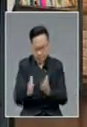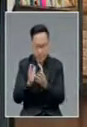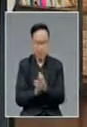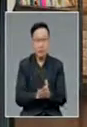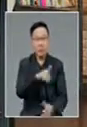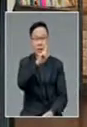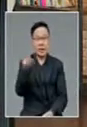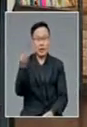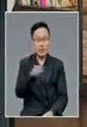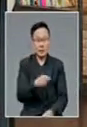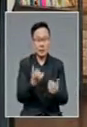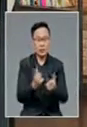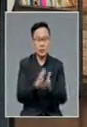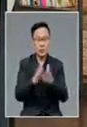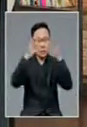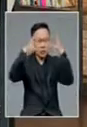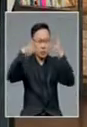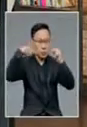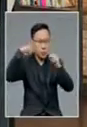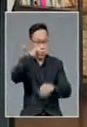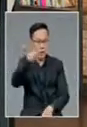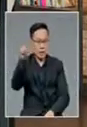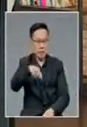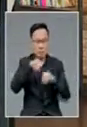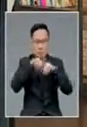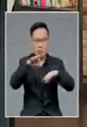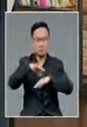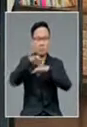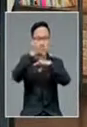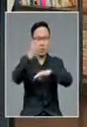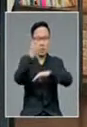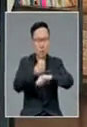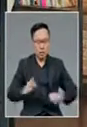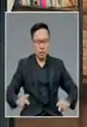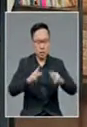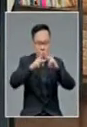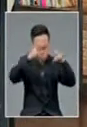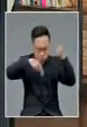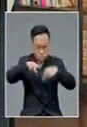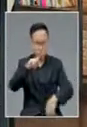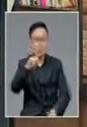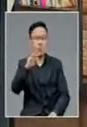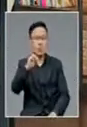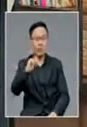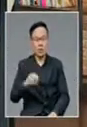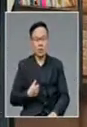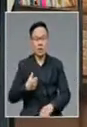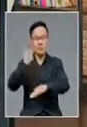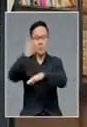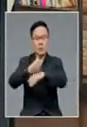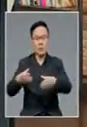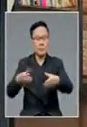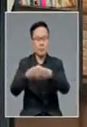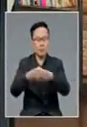ไกลอีกนิดนึงนะคะนายกรัฐมนตรีอังกฤษประกาศแต่งตั้งรัฐมนตรีกระทรวงตรวจคนเข้าเมืองมาดำรงตำแหน่งประธานพรรคอนุรักษ์นิ